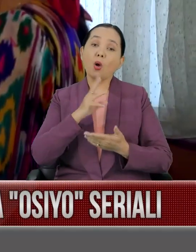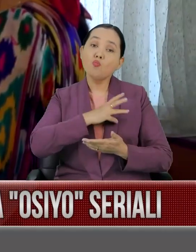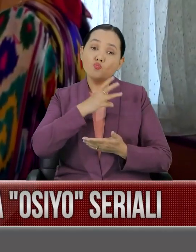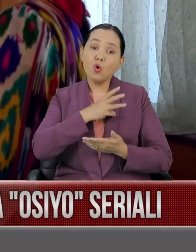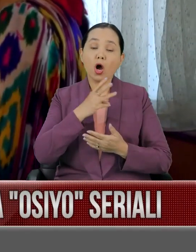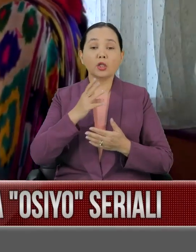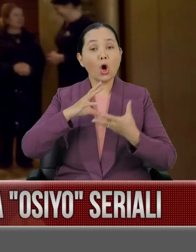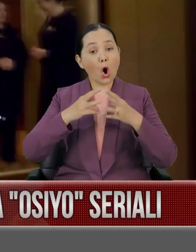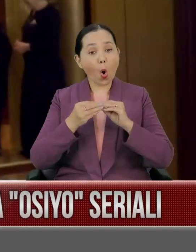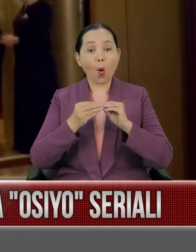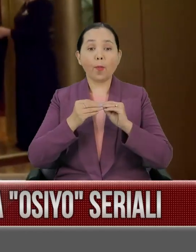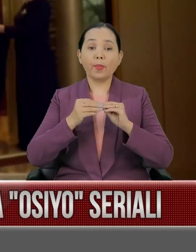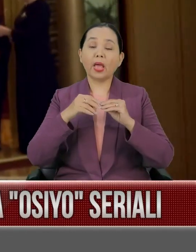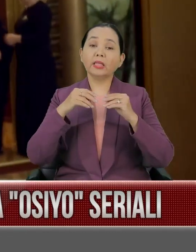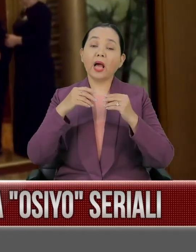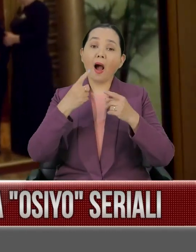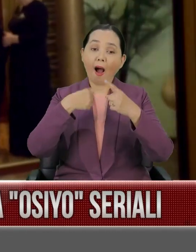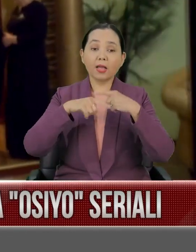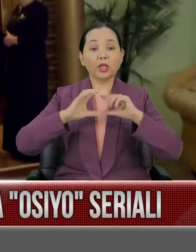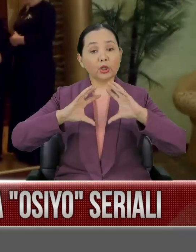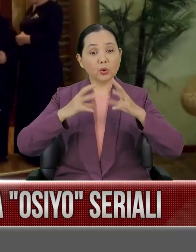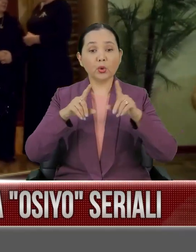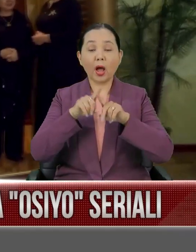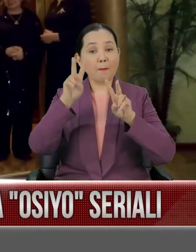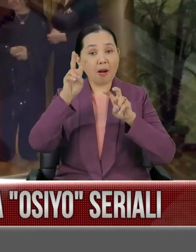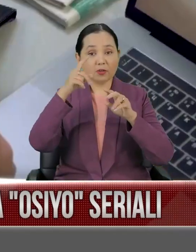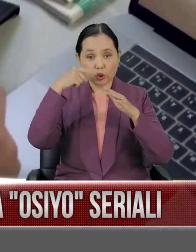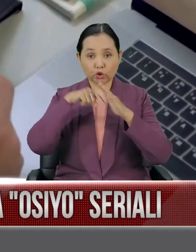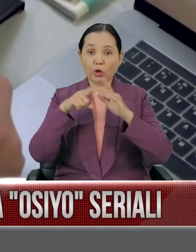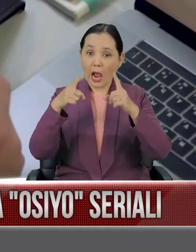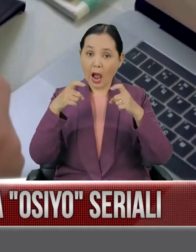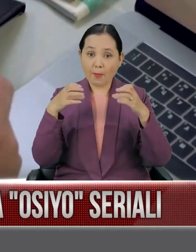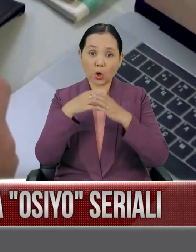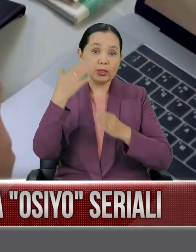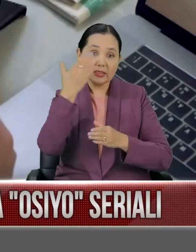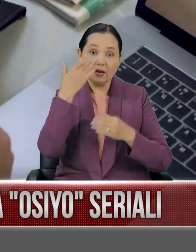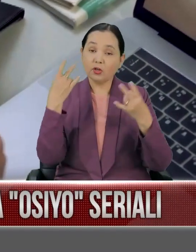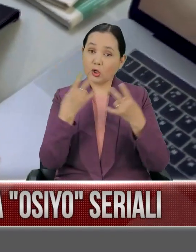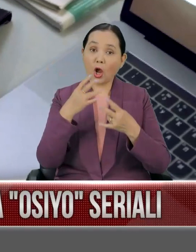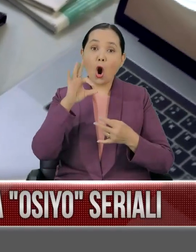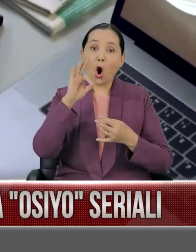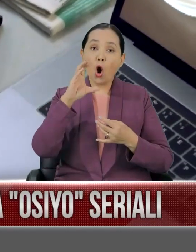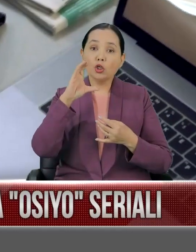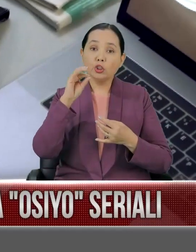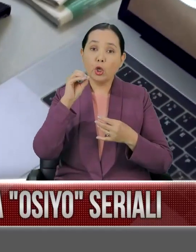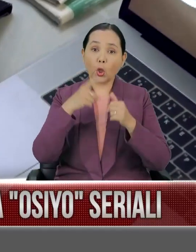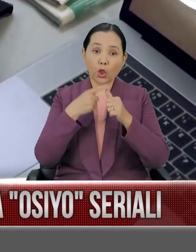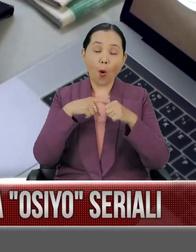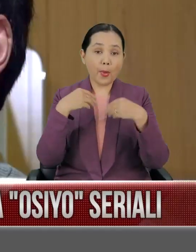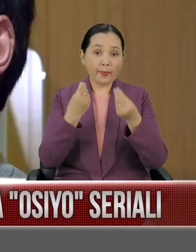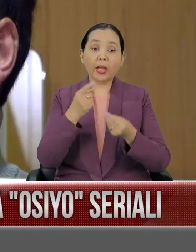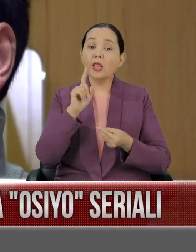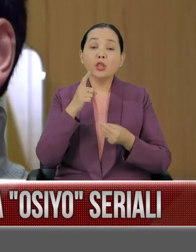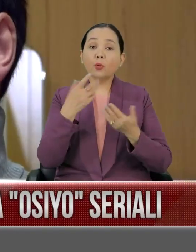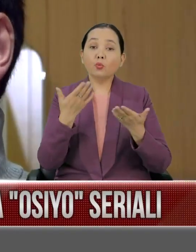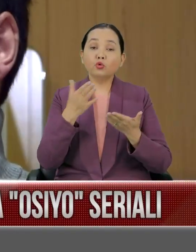Muhabbat, oqibat, xiyonat va qaytar dunyo kabi mavzularni o'z ichiga qamrab olgan teleserial uchun Osiyo nomi berilgan. Nima uchun